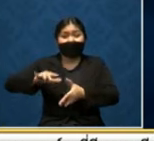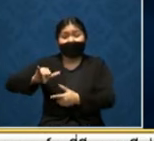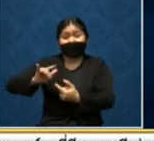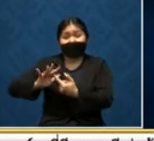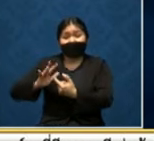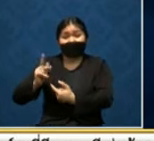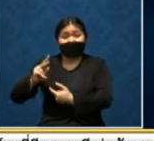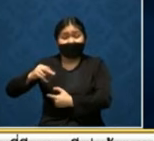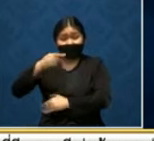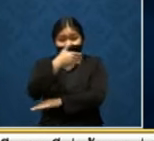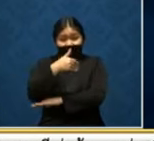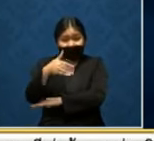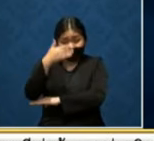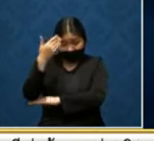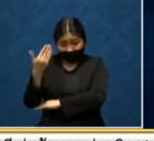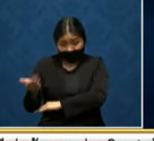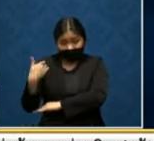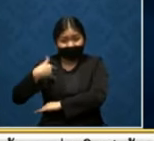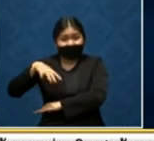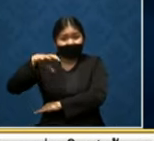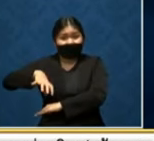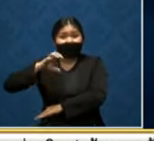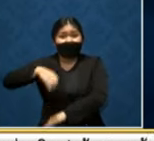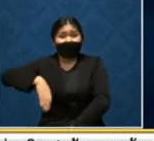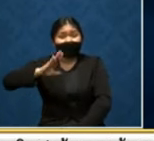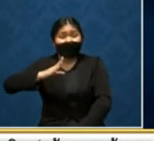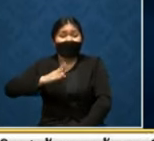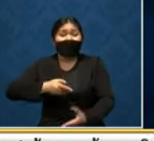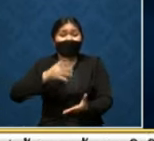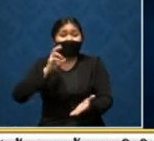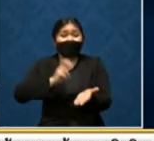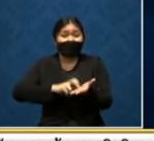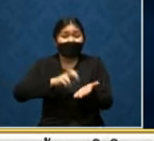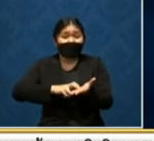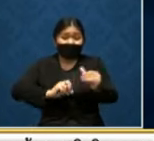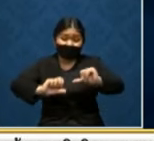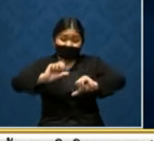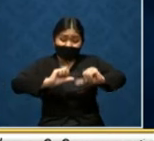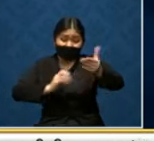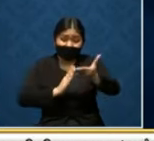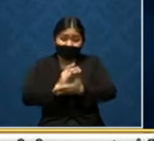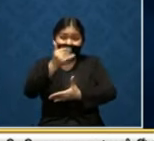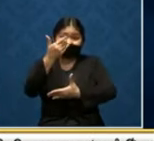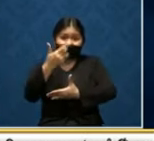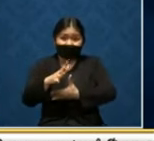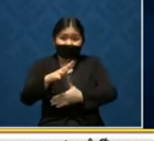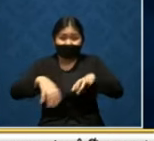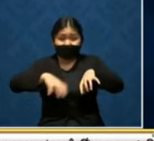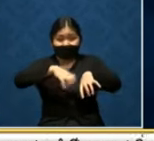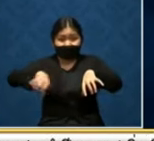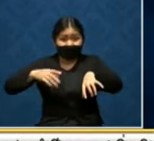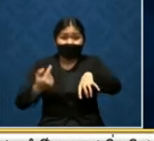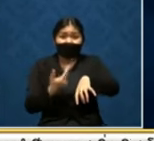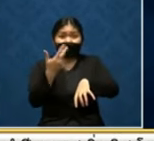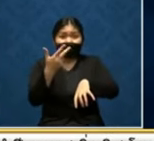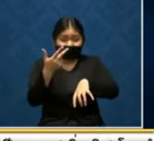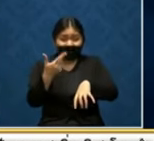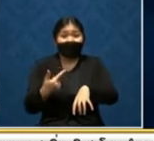โครงการอ่าอนุมัติบริษัทที่ผ่านการรับรองสารเคมีไปแล้ว 3บริษัทด้วยกันซึ่งสุดท้าย